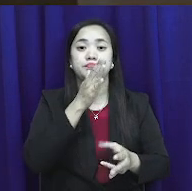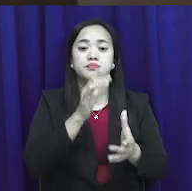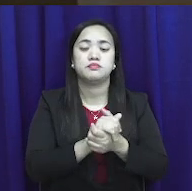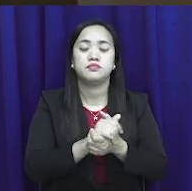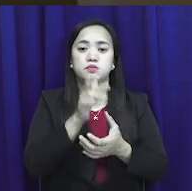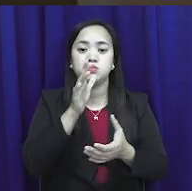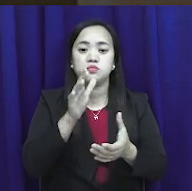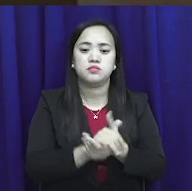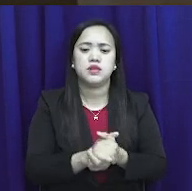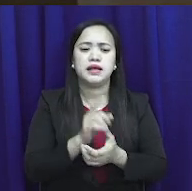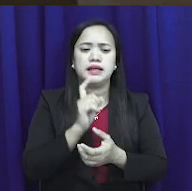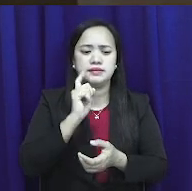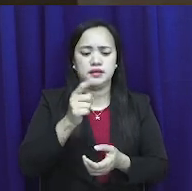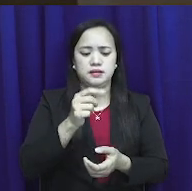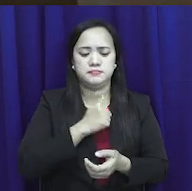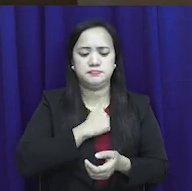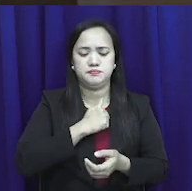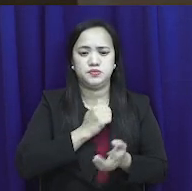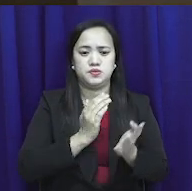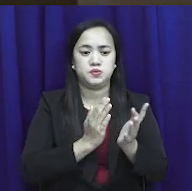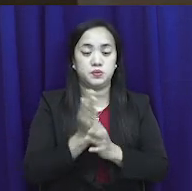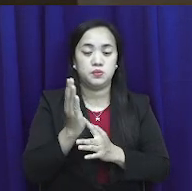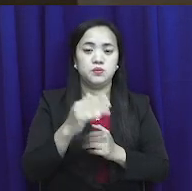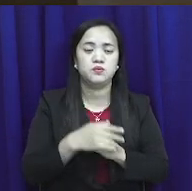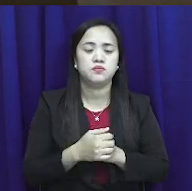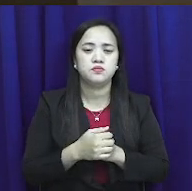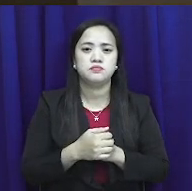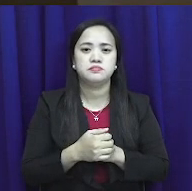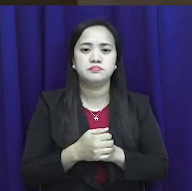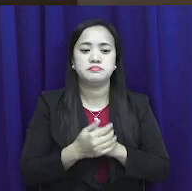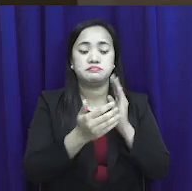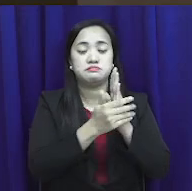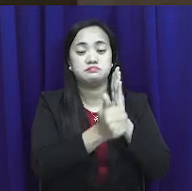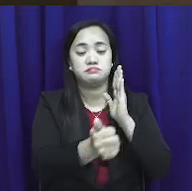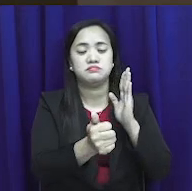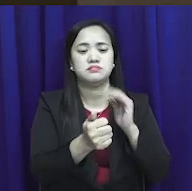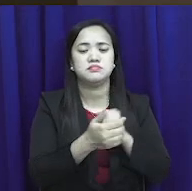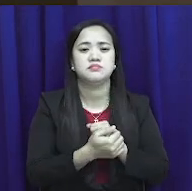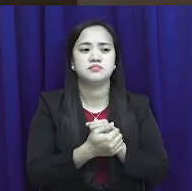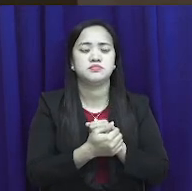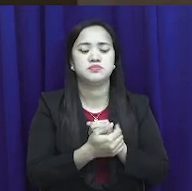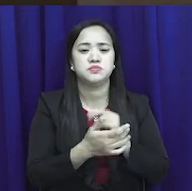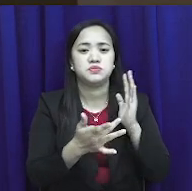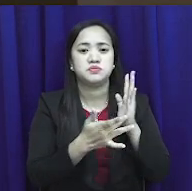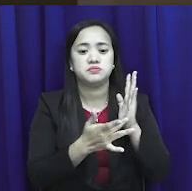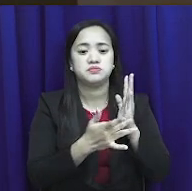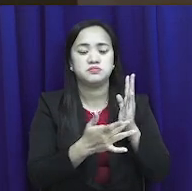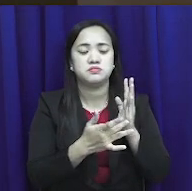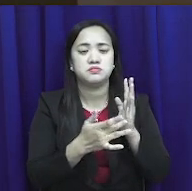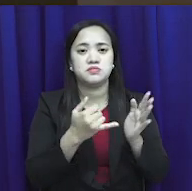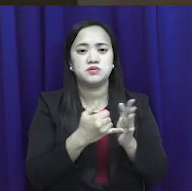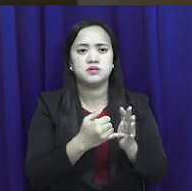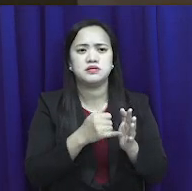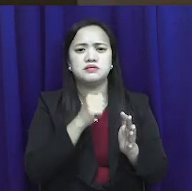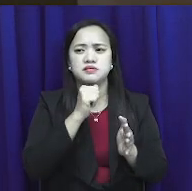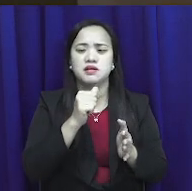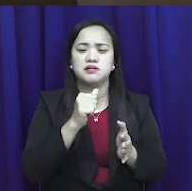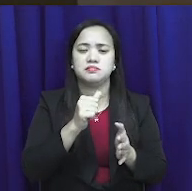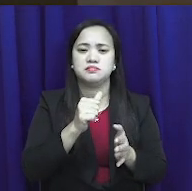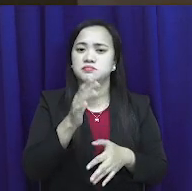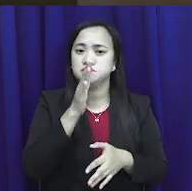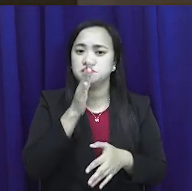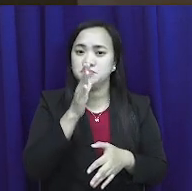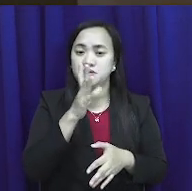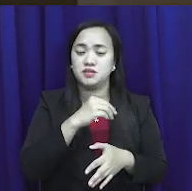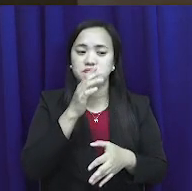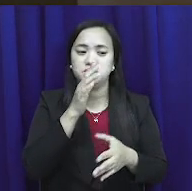express herself through social media pa Nakakalungkot Hindi mo makikita that she is a mom and she's not even trying